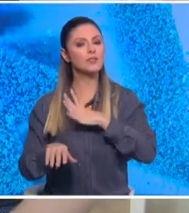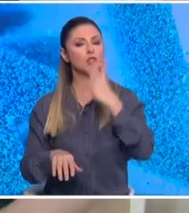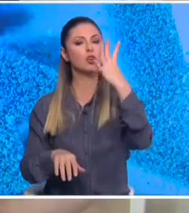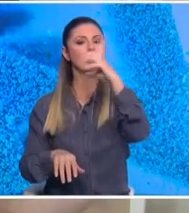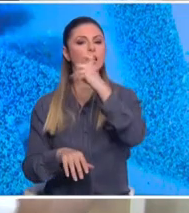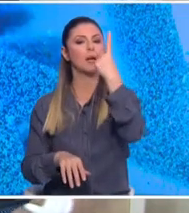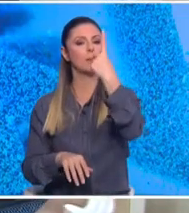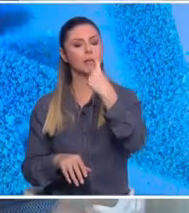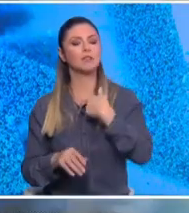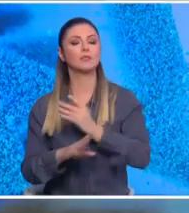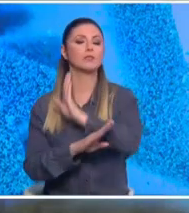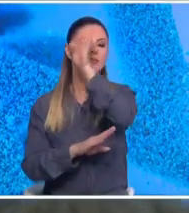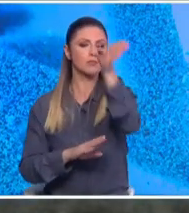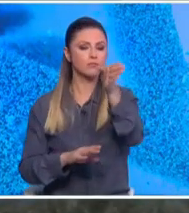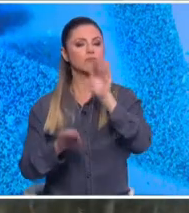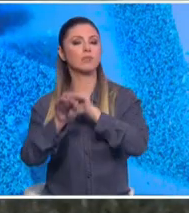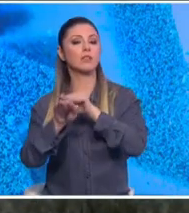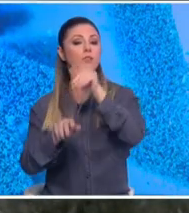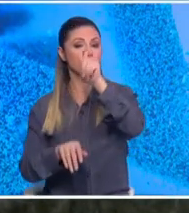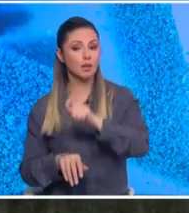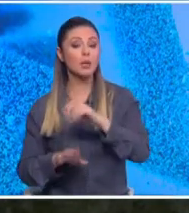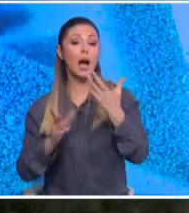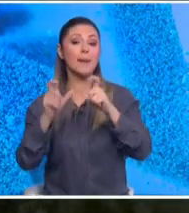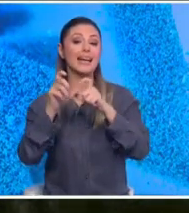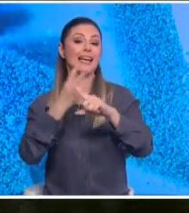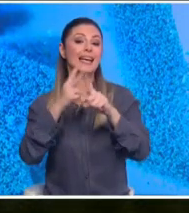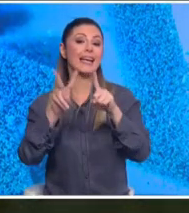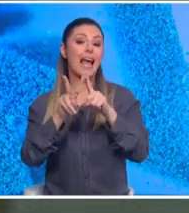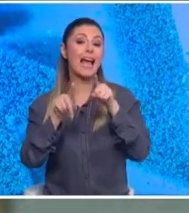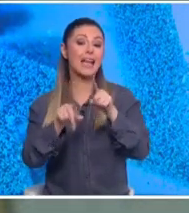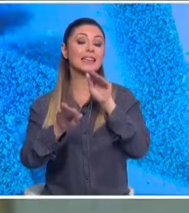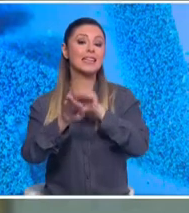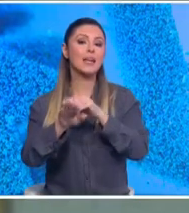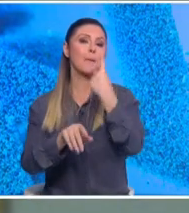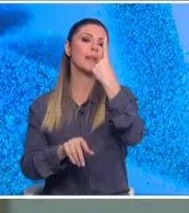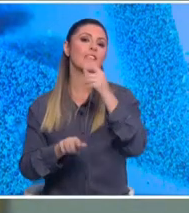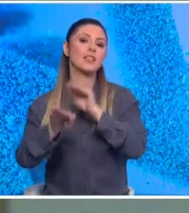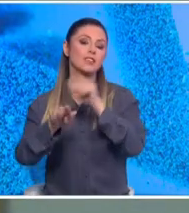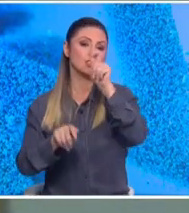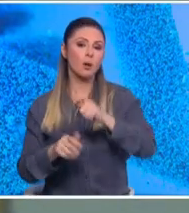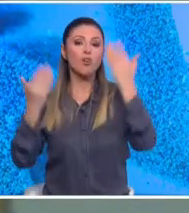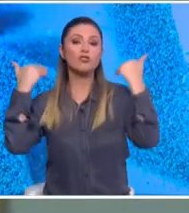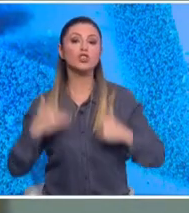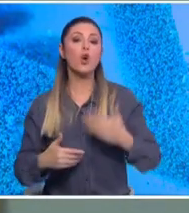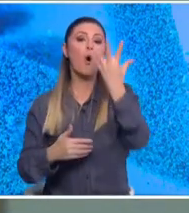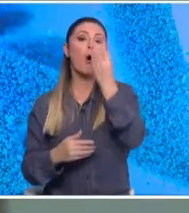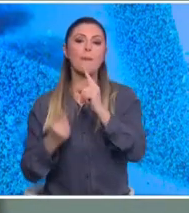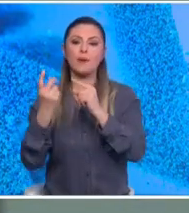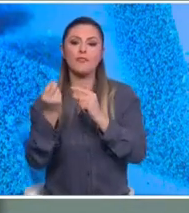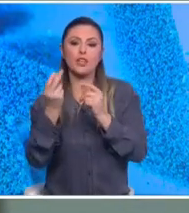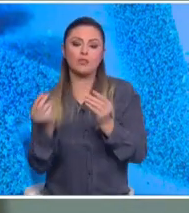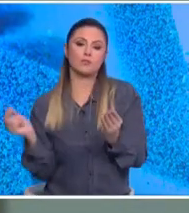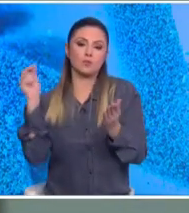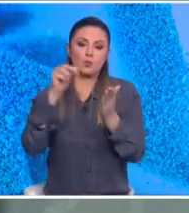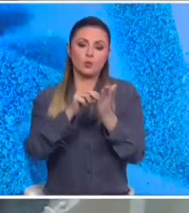Dört ayda bir belli kriterleri gerek bu tedavi alıyoruz Bu gen terapisi ise Tek seferlik bir tedavi vücudumuzda olmayan yeni bir virüs